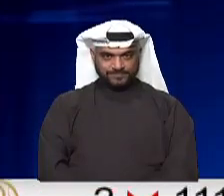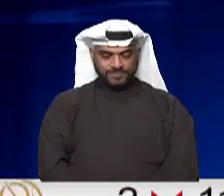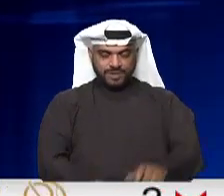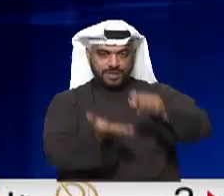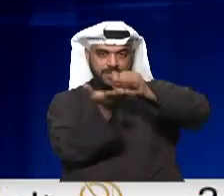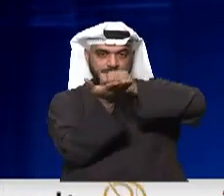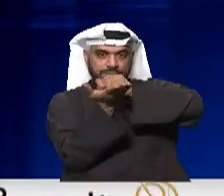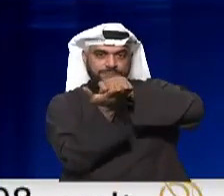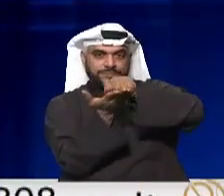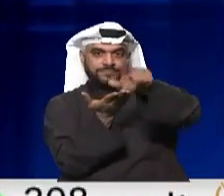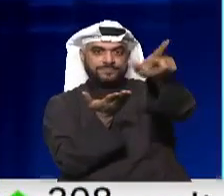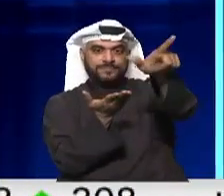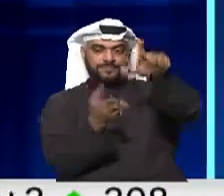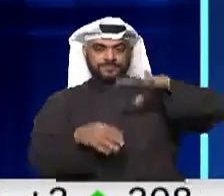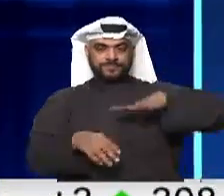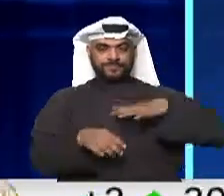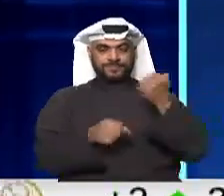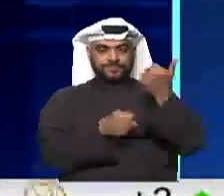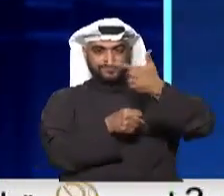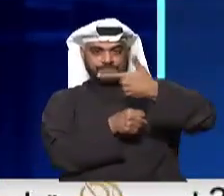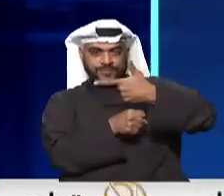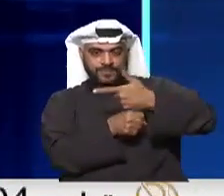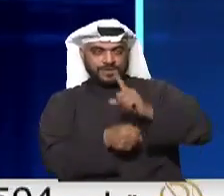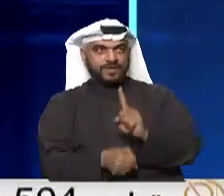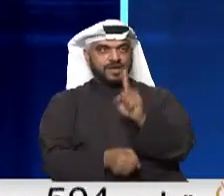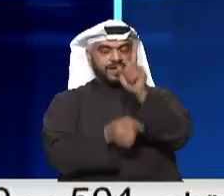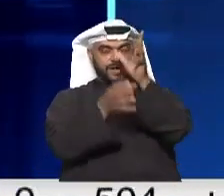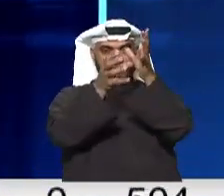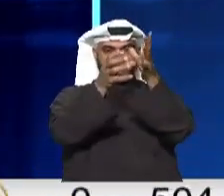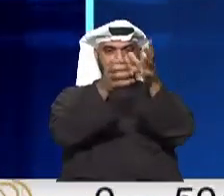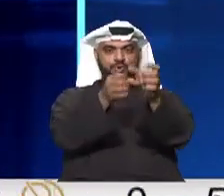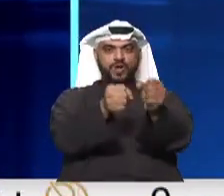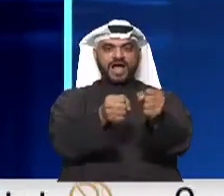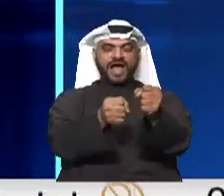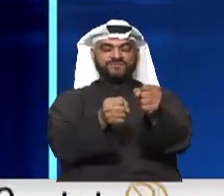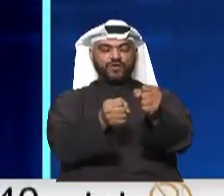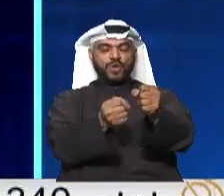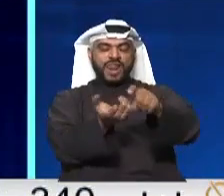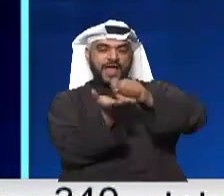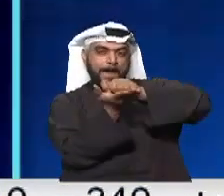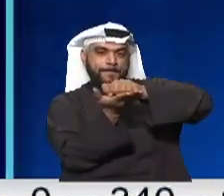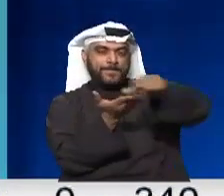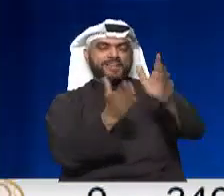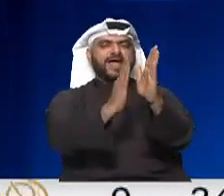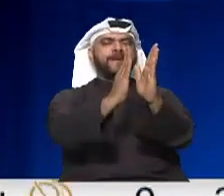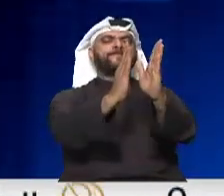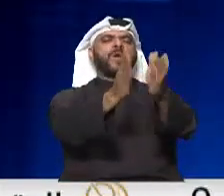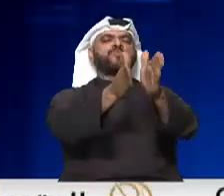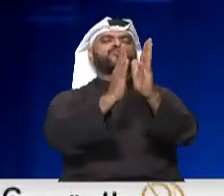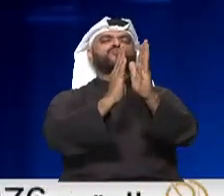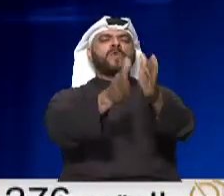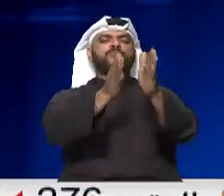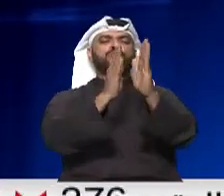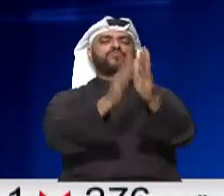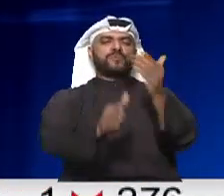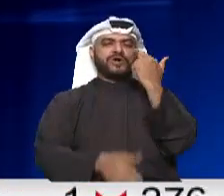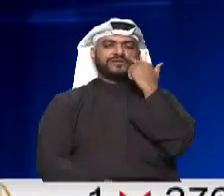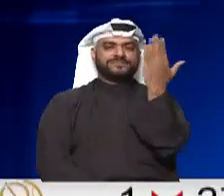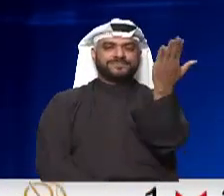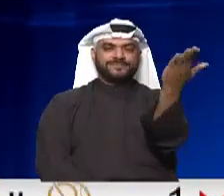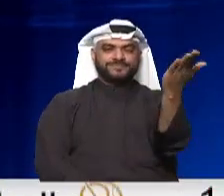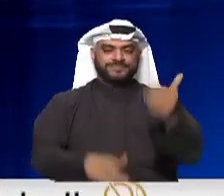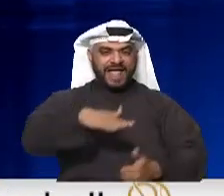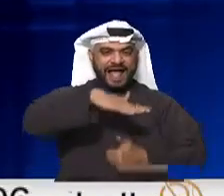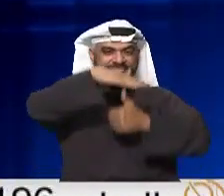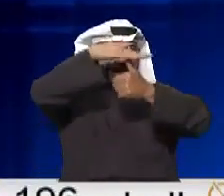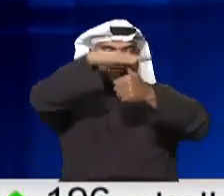وبعث سمو نائب الأمير وولي العهد الشيخ مشعل الأحمد الجابر الصباح حفظه الله ببرقية تهنئة إلى فخامة